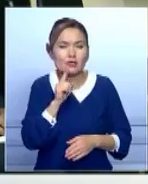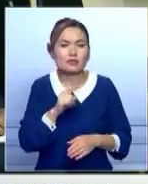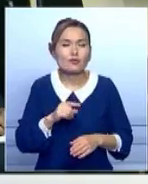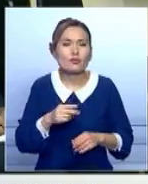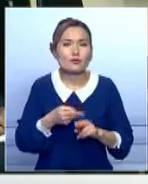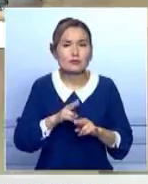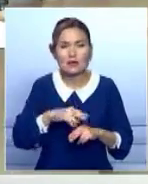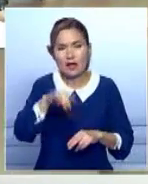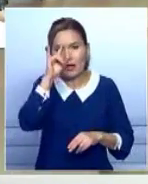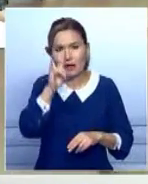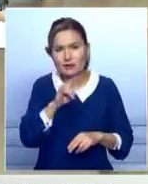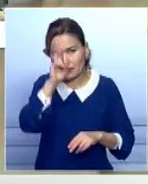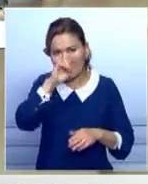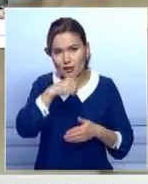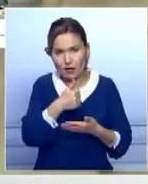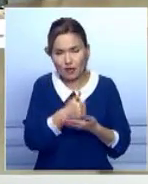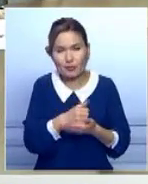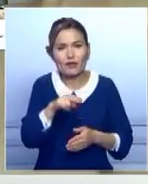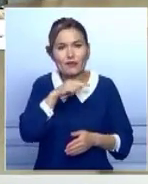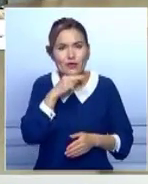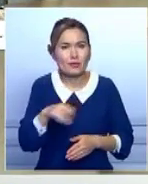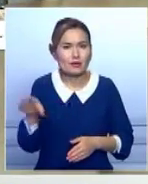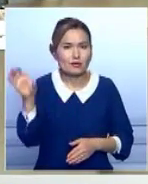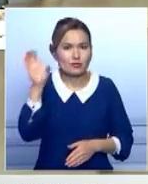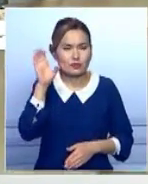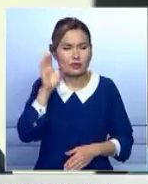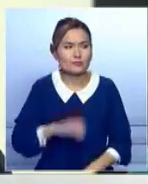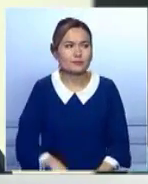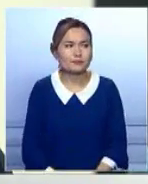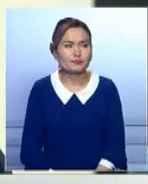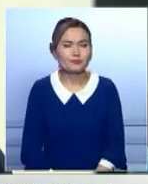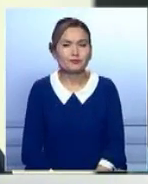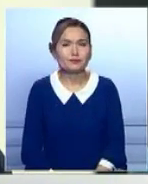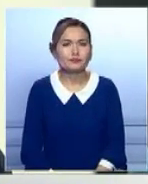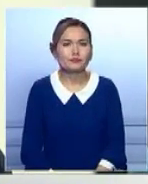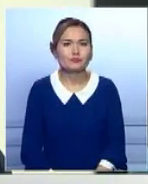келешекте ел экономикасының қайнар көзіне айналатынына сенімді.